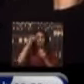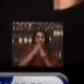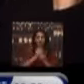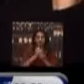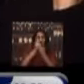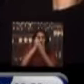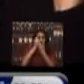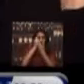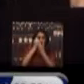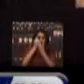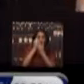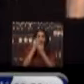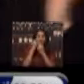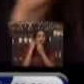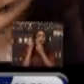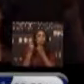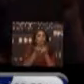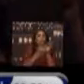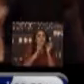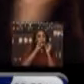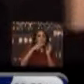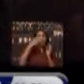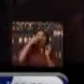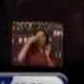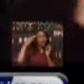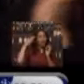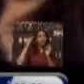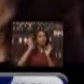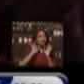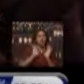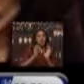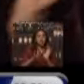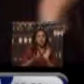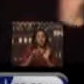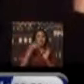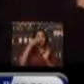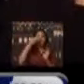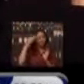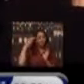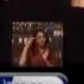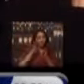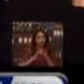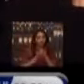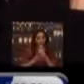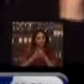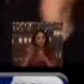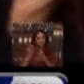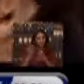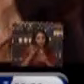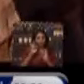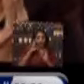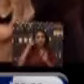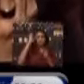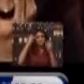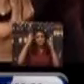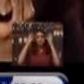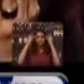وبستعجب، يعني كل الخبره دي وكل السنين دي وكل المعلومات